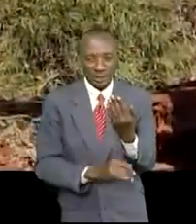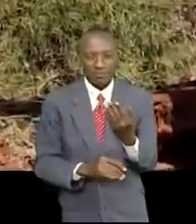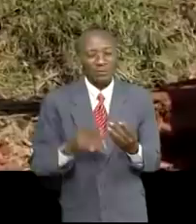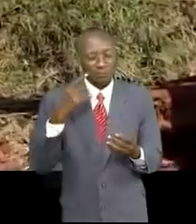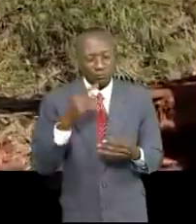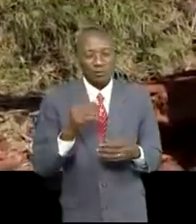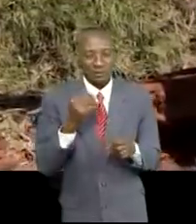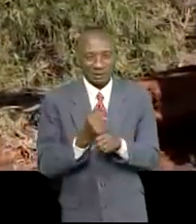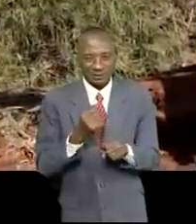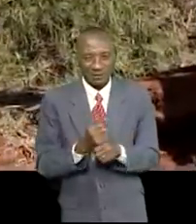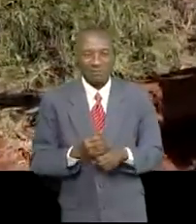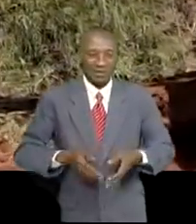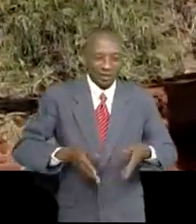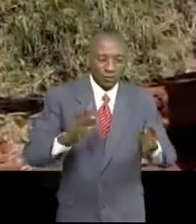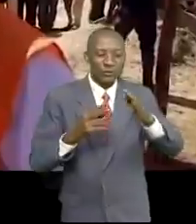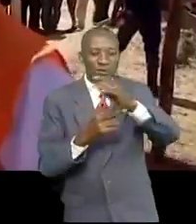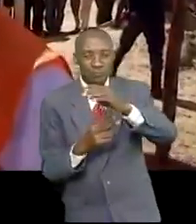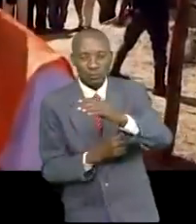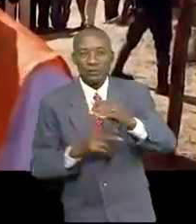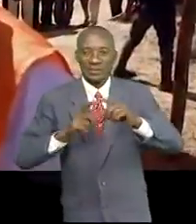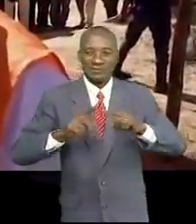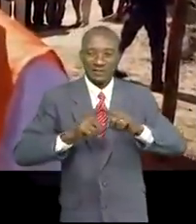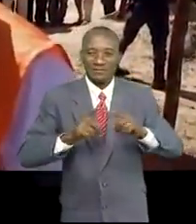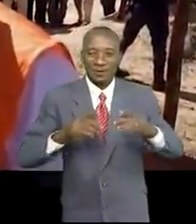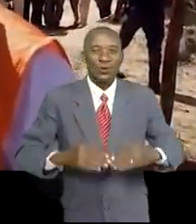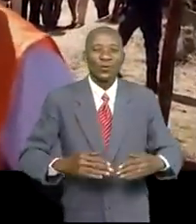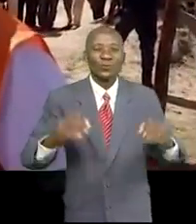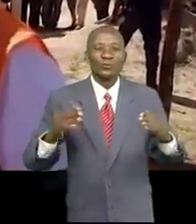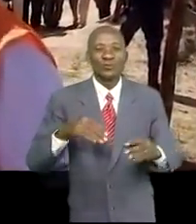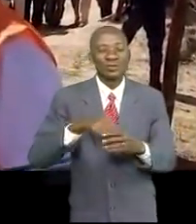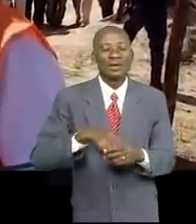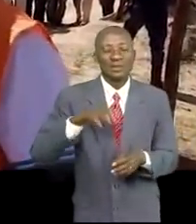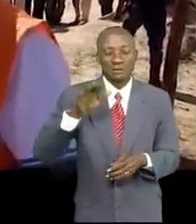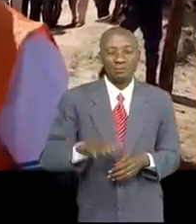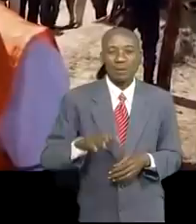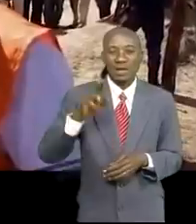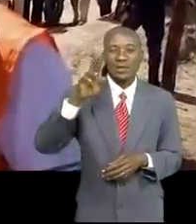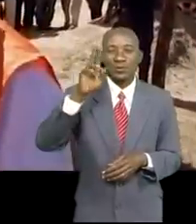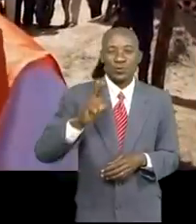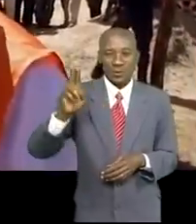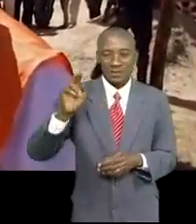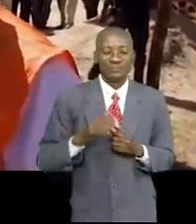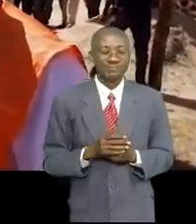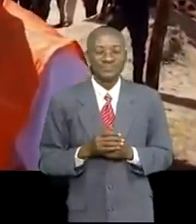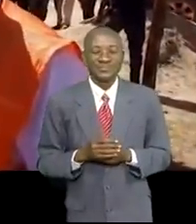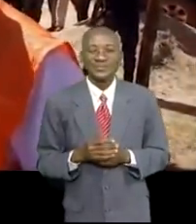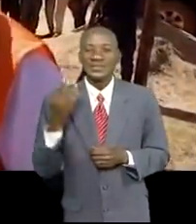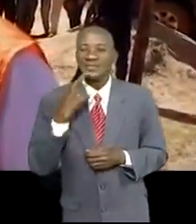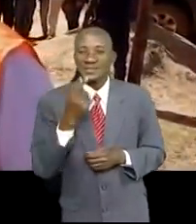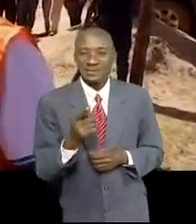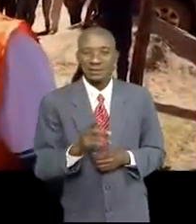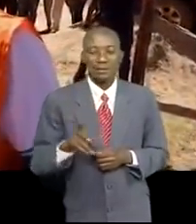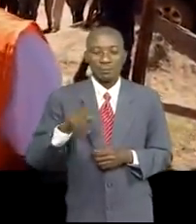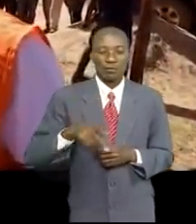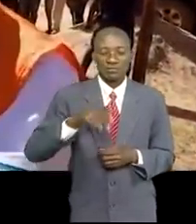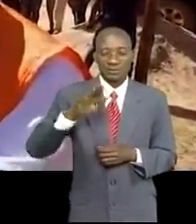travaux ici faits par le directeur provincial de l'Office des routes, Bazuélé. La province du Bazuélé et celle de la Tchopo,